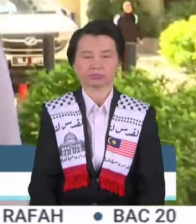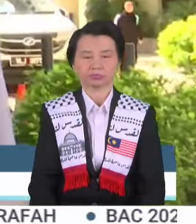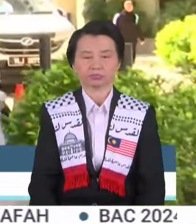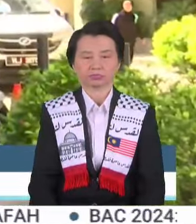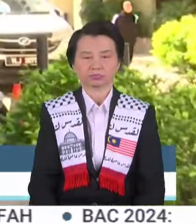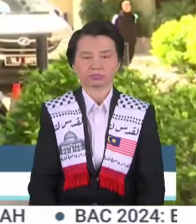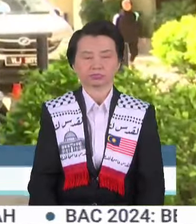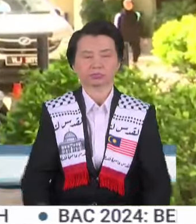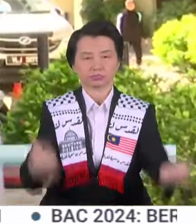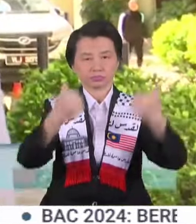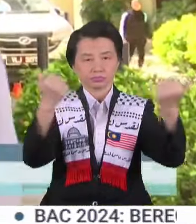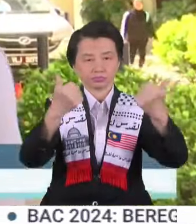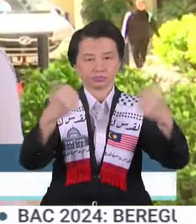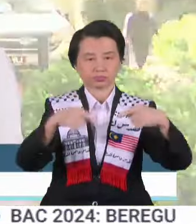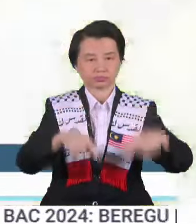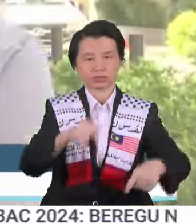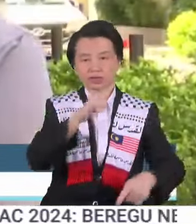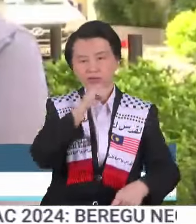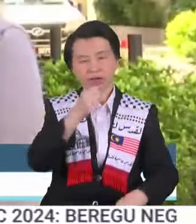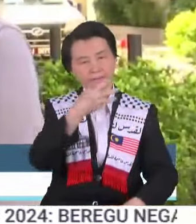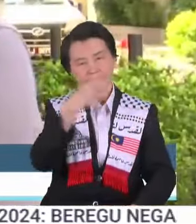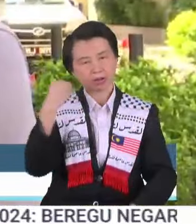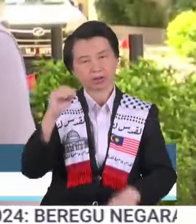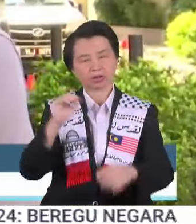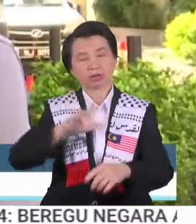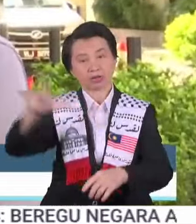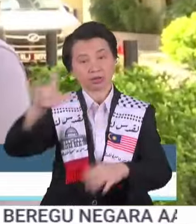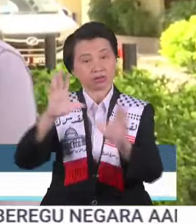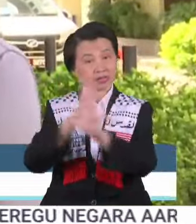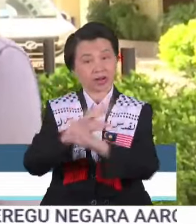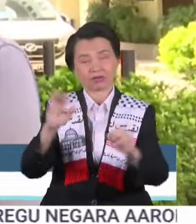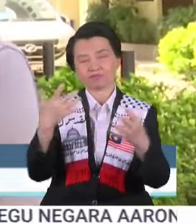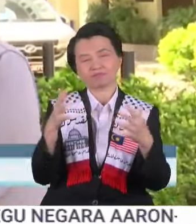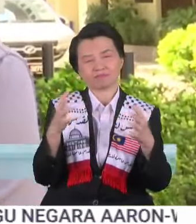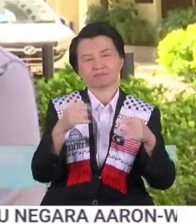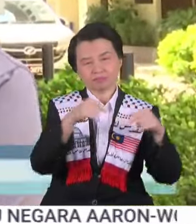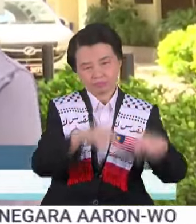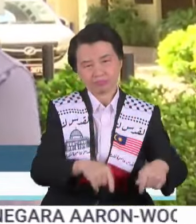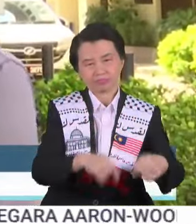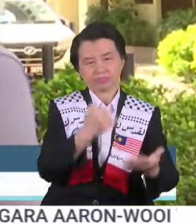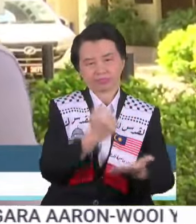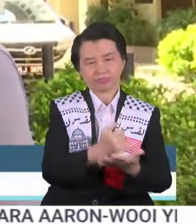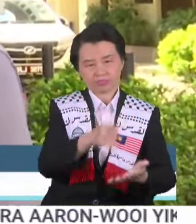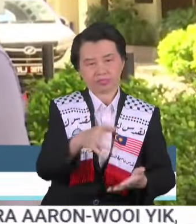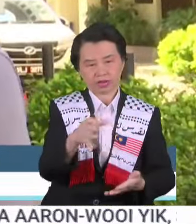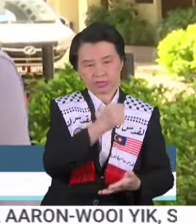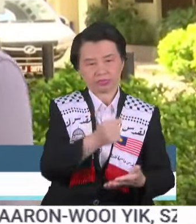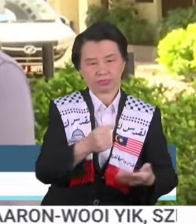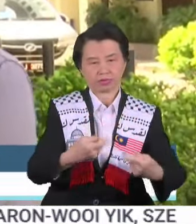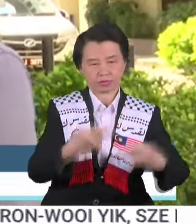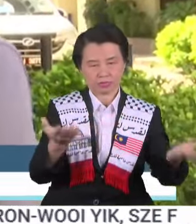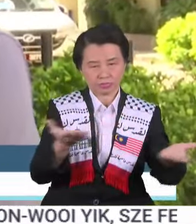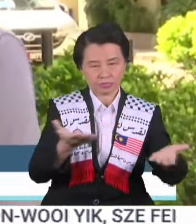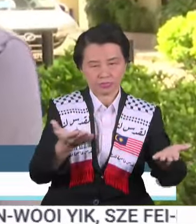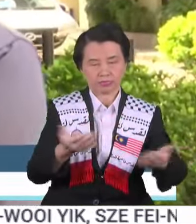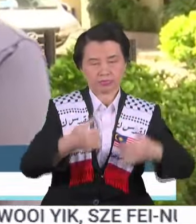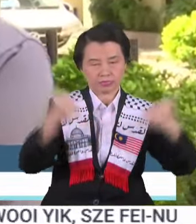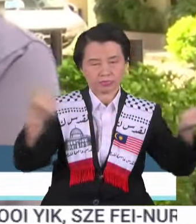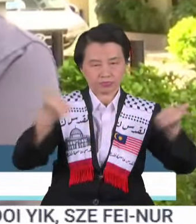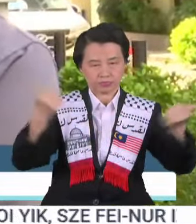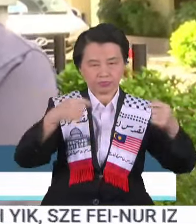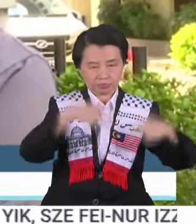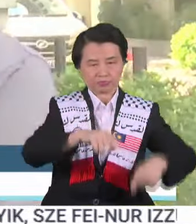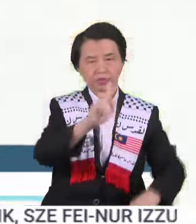Okay, raya tahun ni saya tak balik ke Sarawak. Pun tiket kat terbang pun agak mahal. So saya ambil keputusan untuk beraya